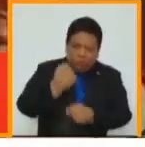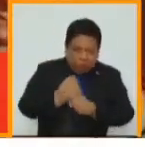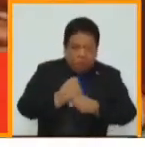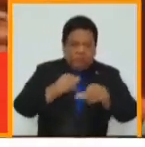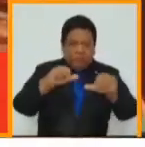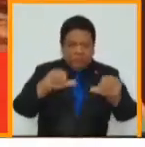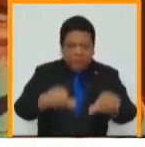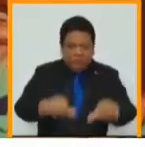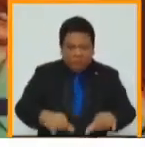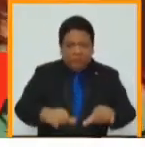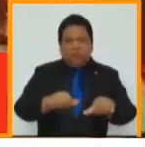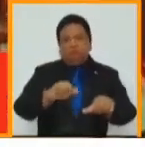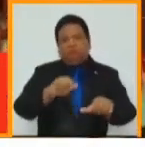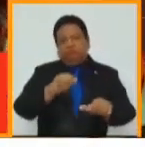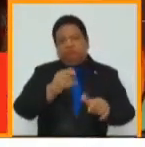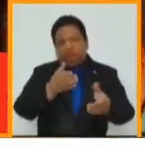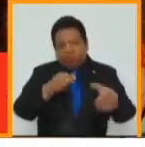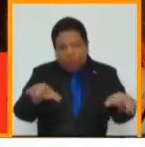Miss ko na yung anak ko eh.